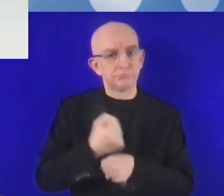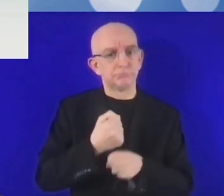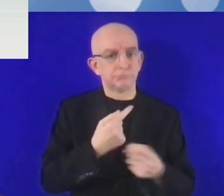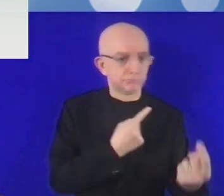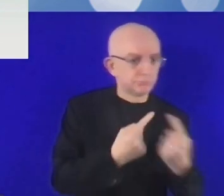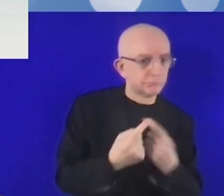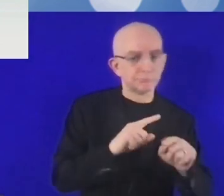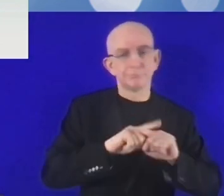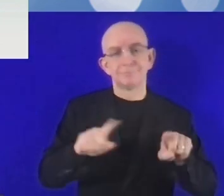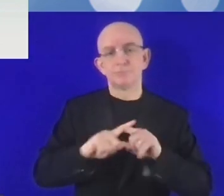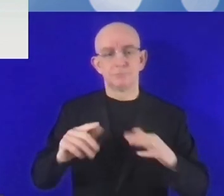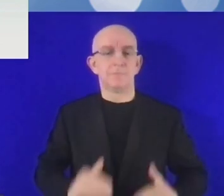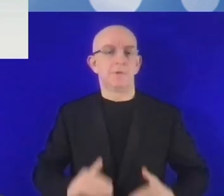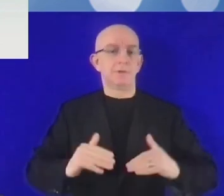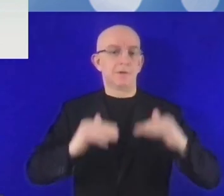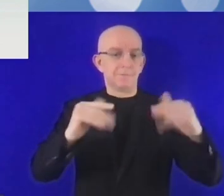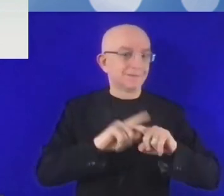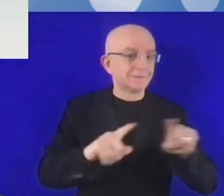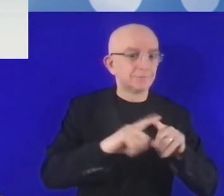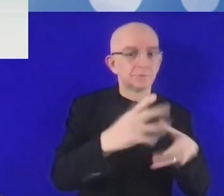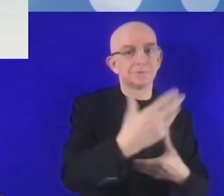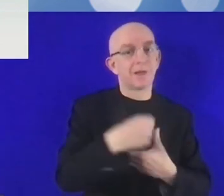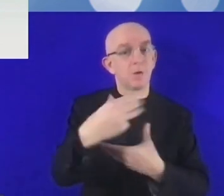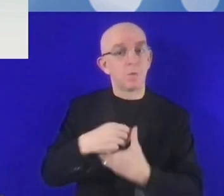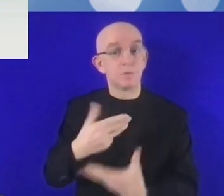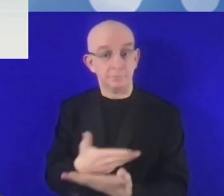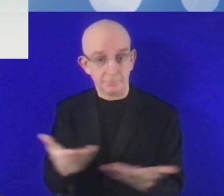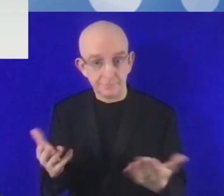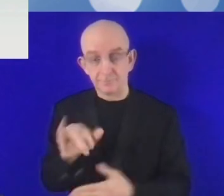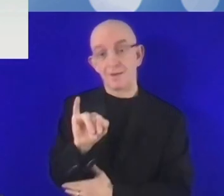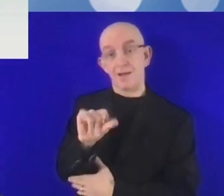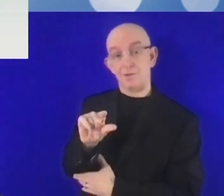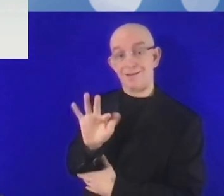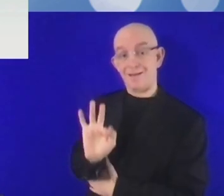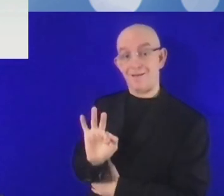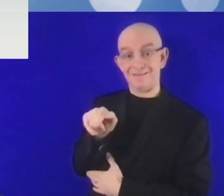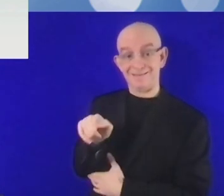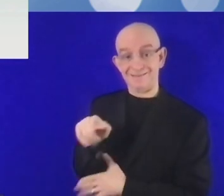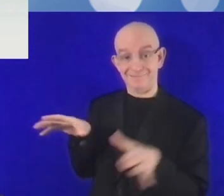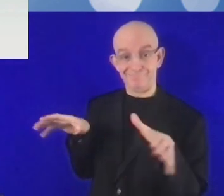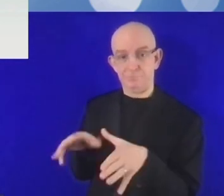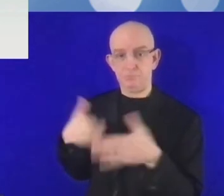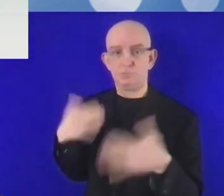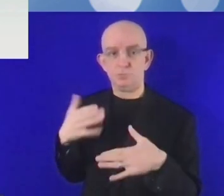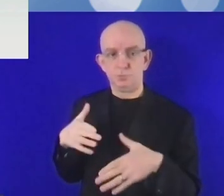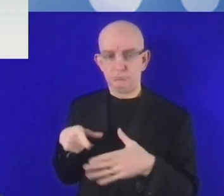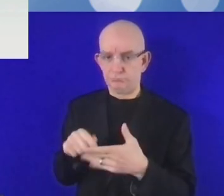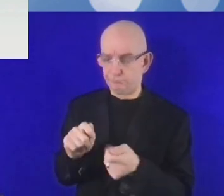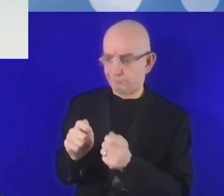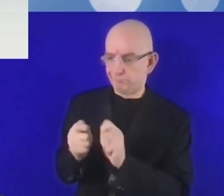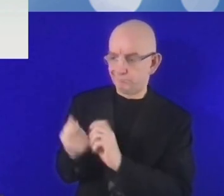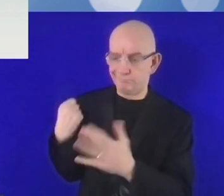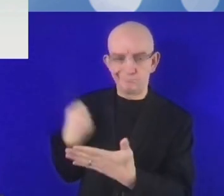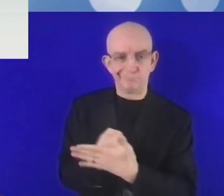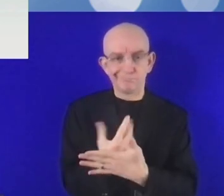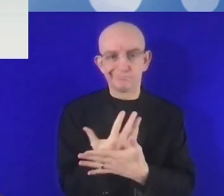要的。RIPE 组织的成员他们在协调他们的工作，而